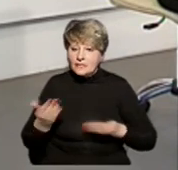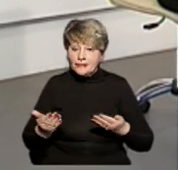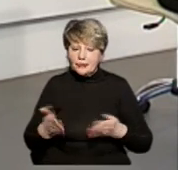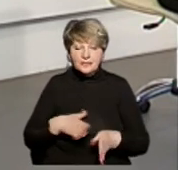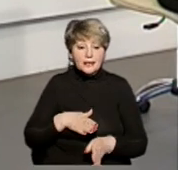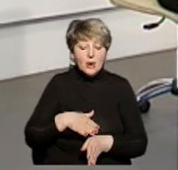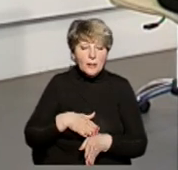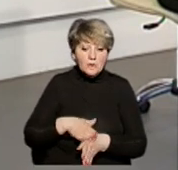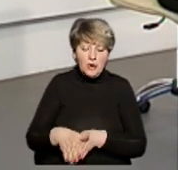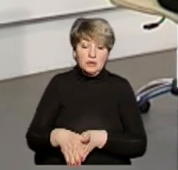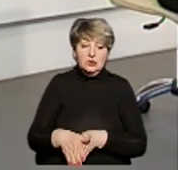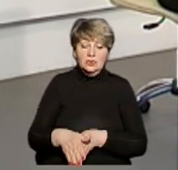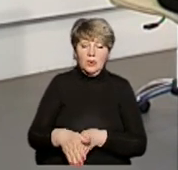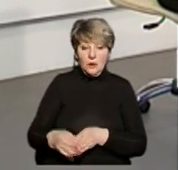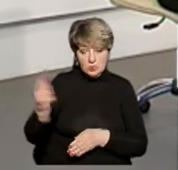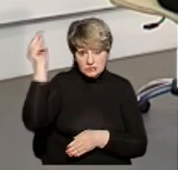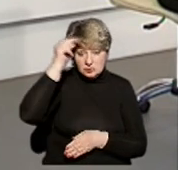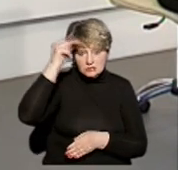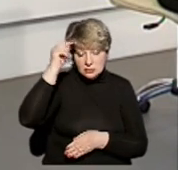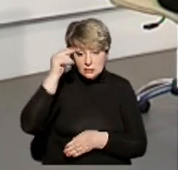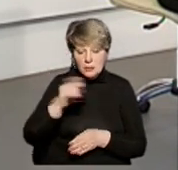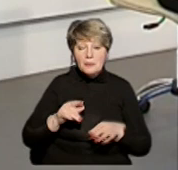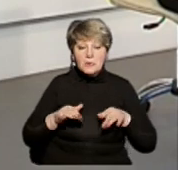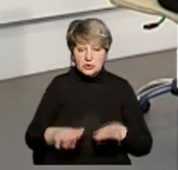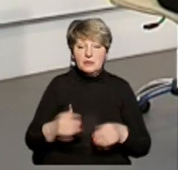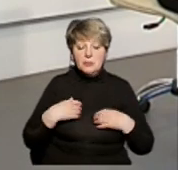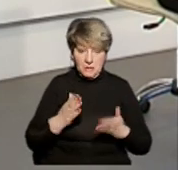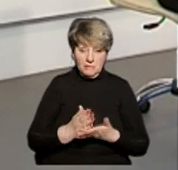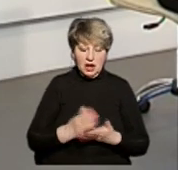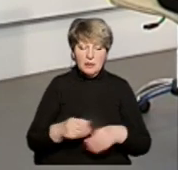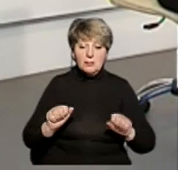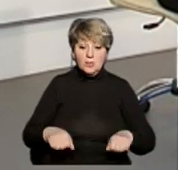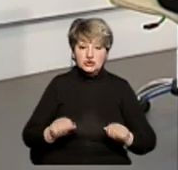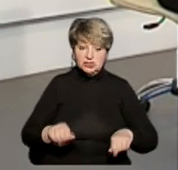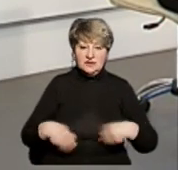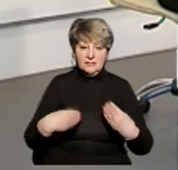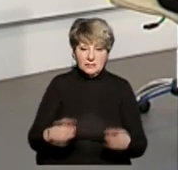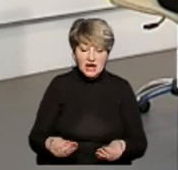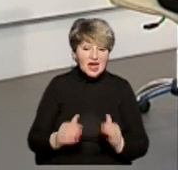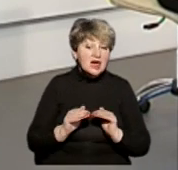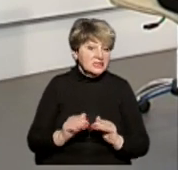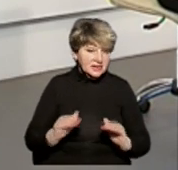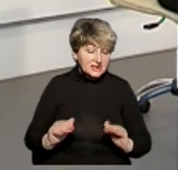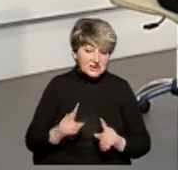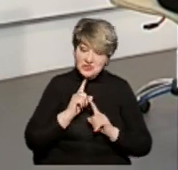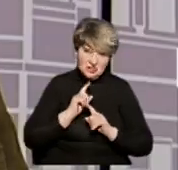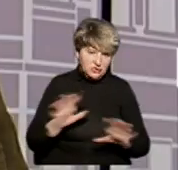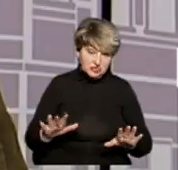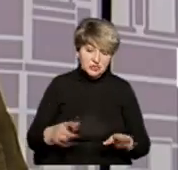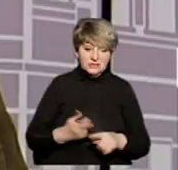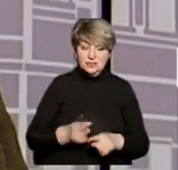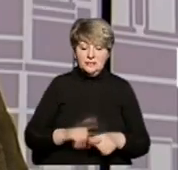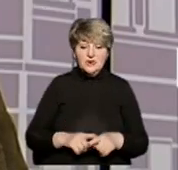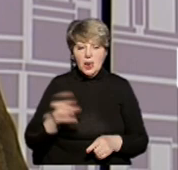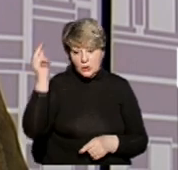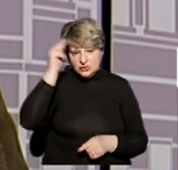повноцінний освітній процес ми маємо можливість надати. Я вважаю, що діти не постраждають від недоліку освіти,